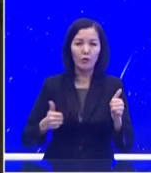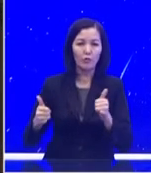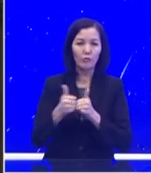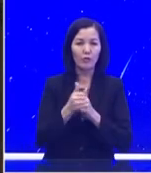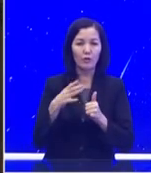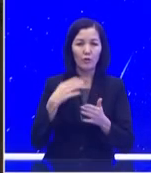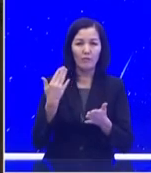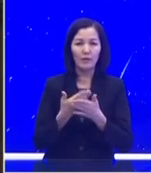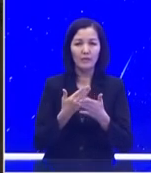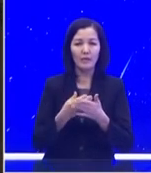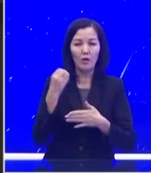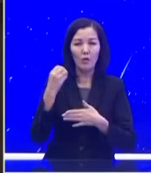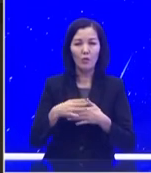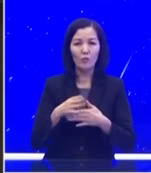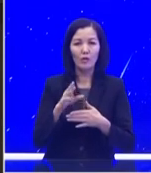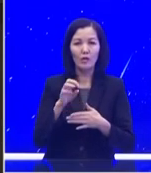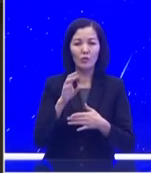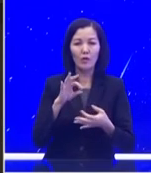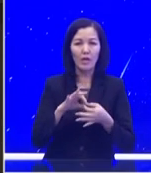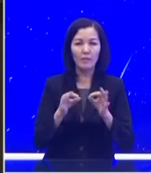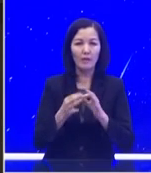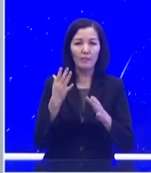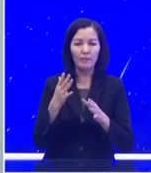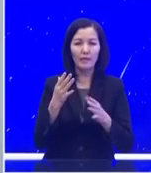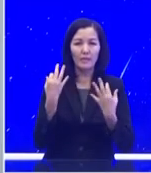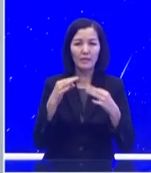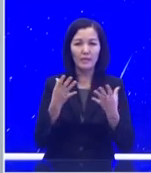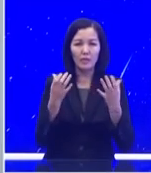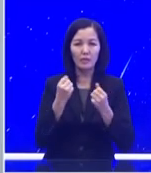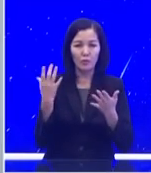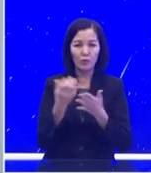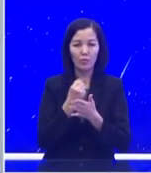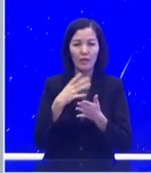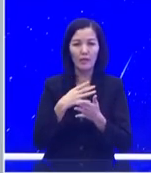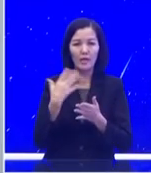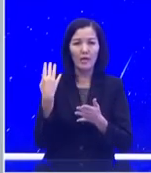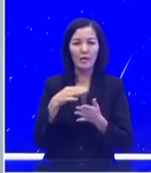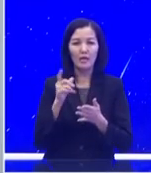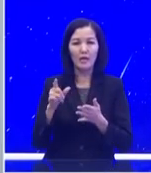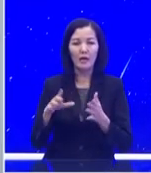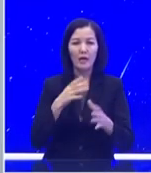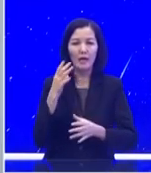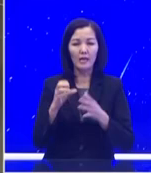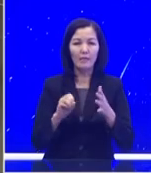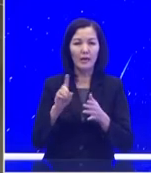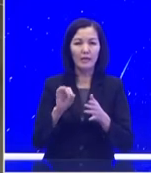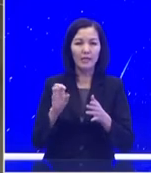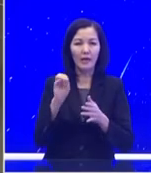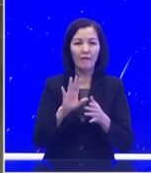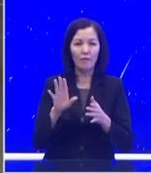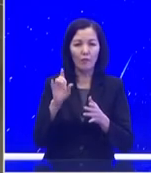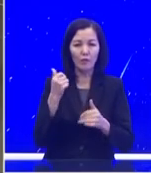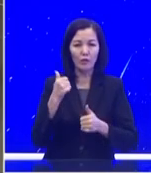Мәселен, орталық мүшелері Токио Олимпиадасына 5 лицензияны ұтып алды. 40-ка жуығы әлем, Азия және